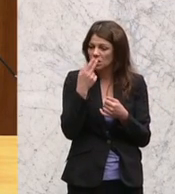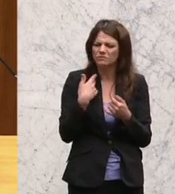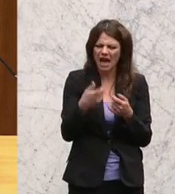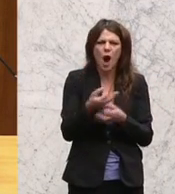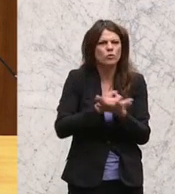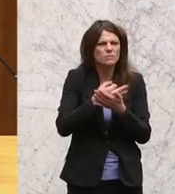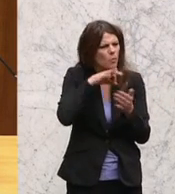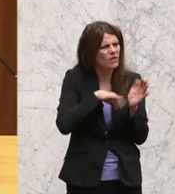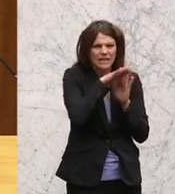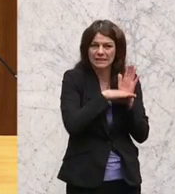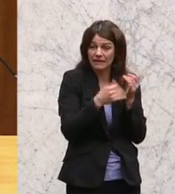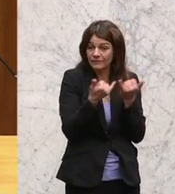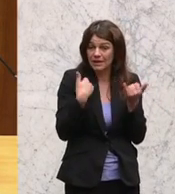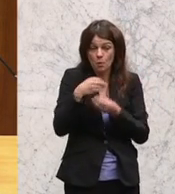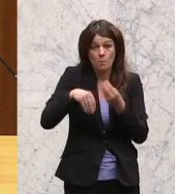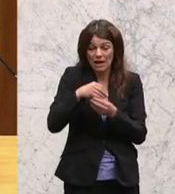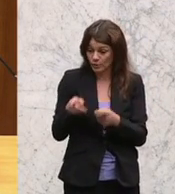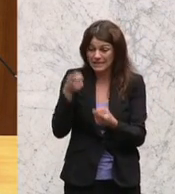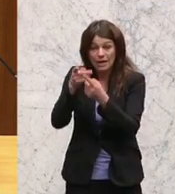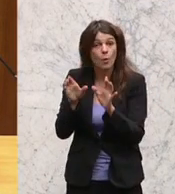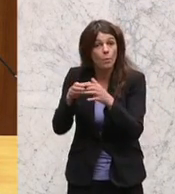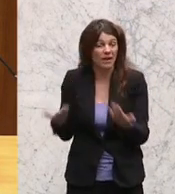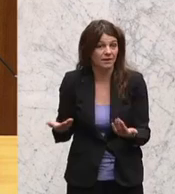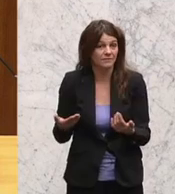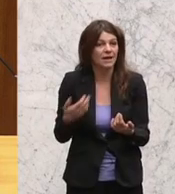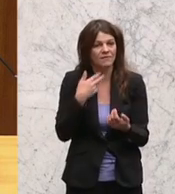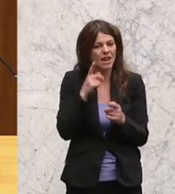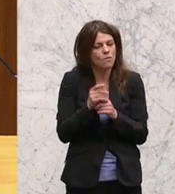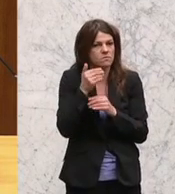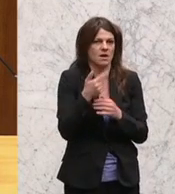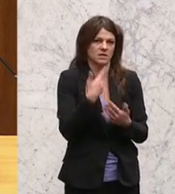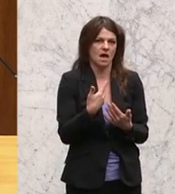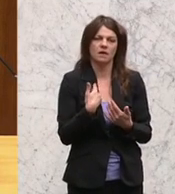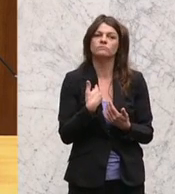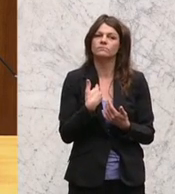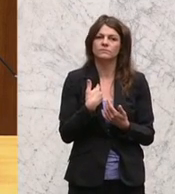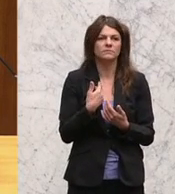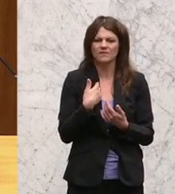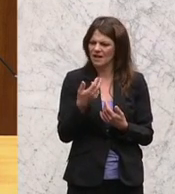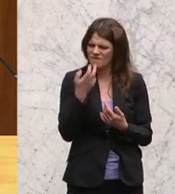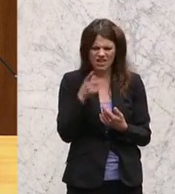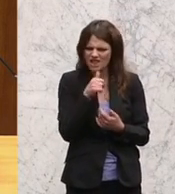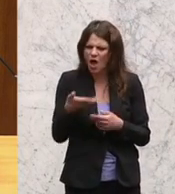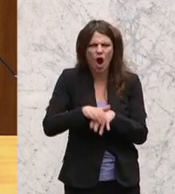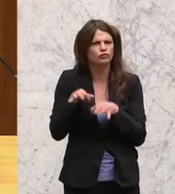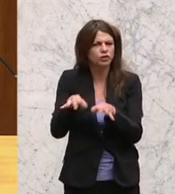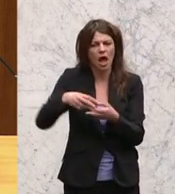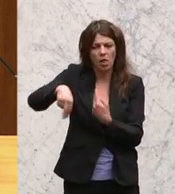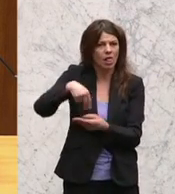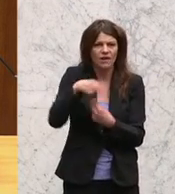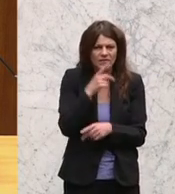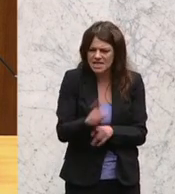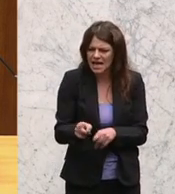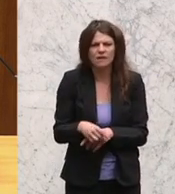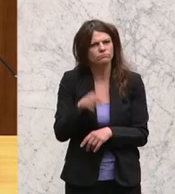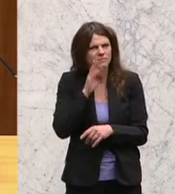um, nämlich auch für diese Zielgruppe nachgehend zu sagen, wir wollen euch weg von der Straße, wir wollen, dass